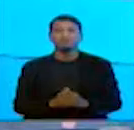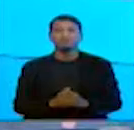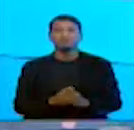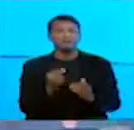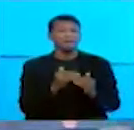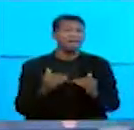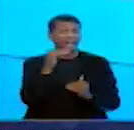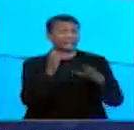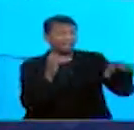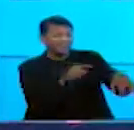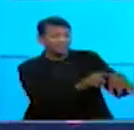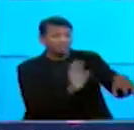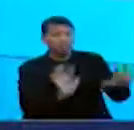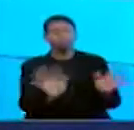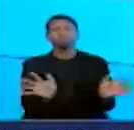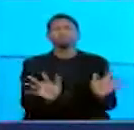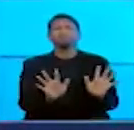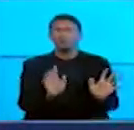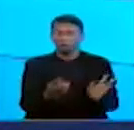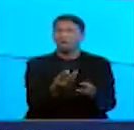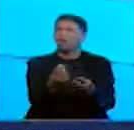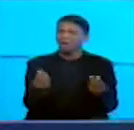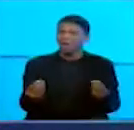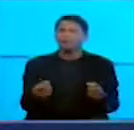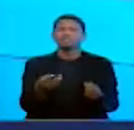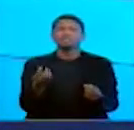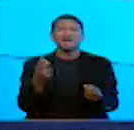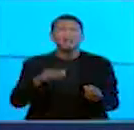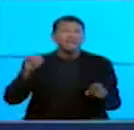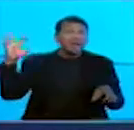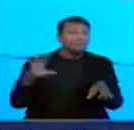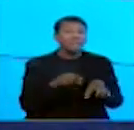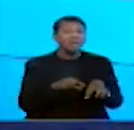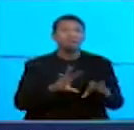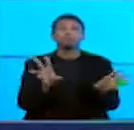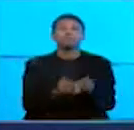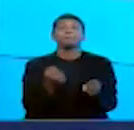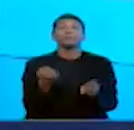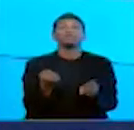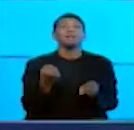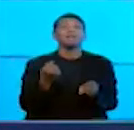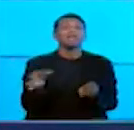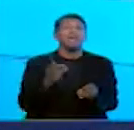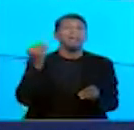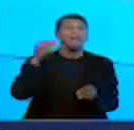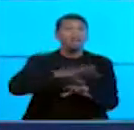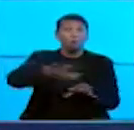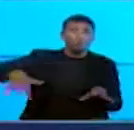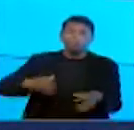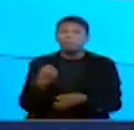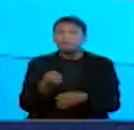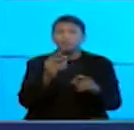Tidak hanya di daerah, kenaikan harga bahan pokok jelang bulan suci Ramadan juga terjadi di sejumlah pasar tradisional ibu kota. Di